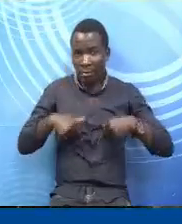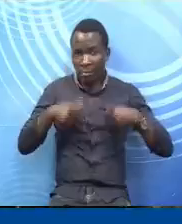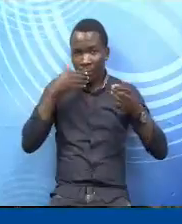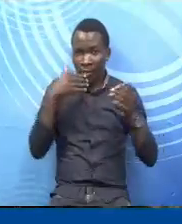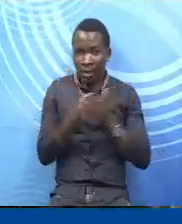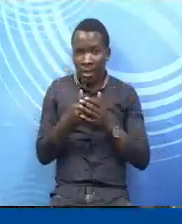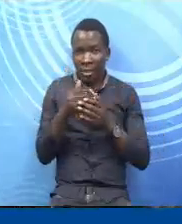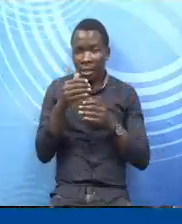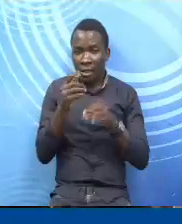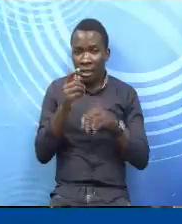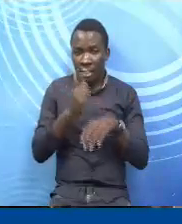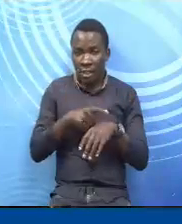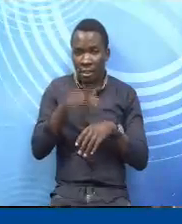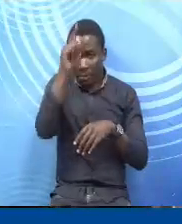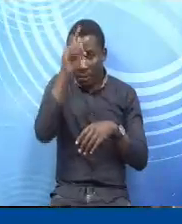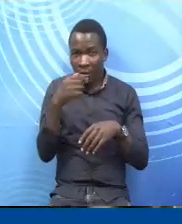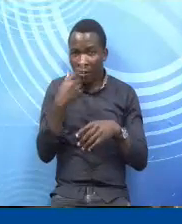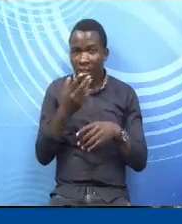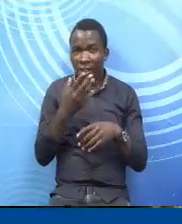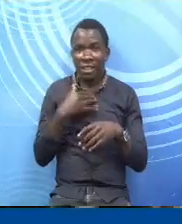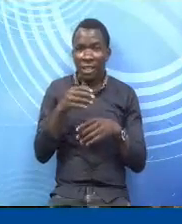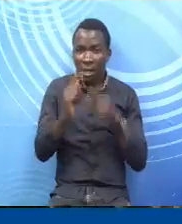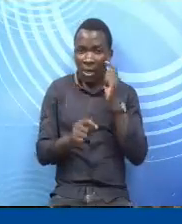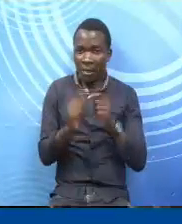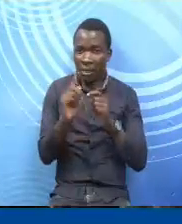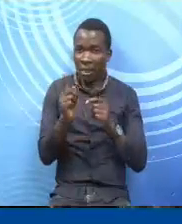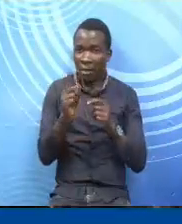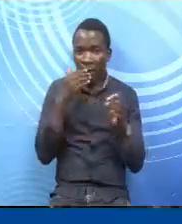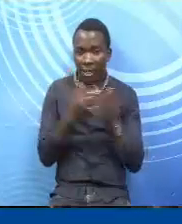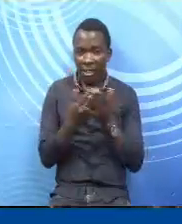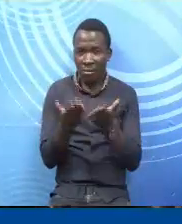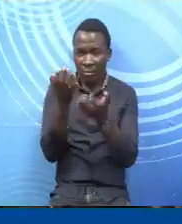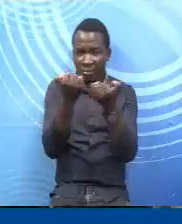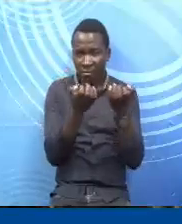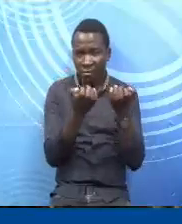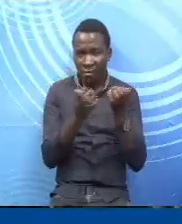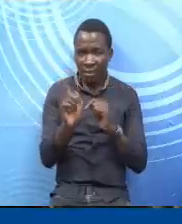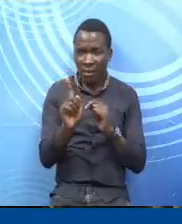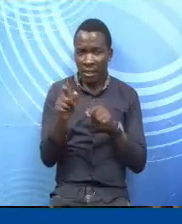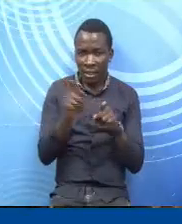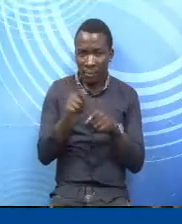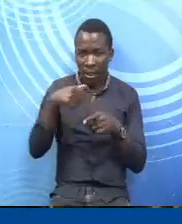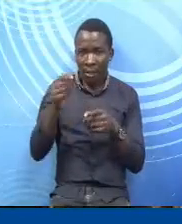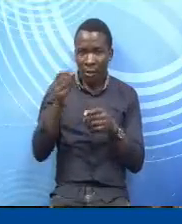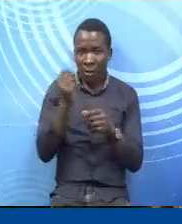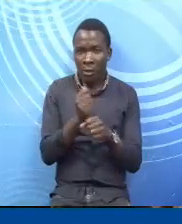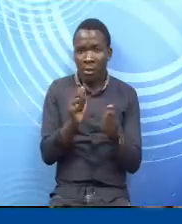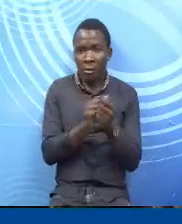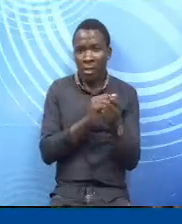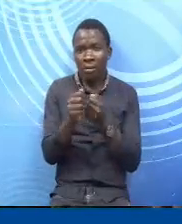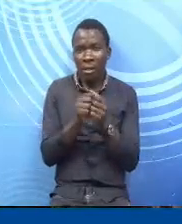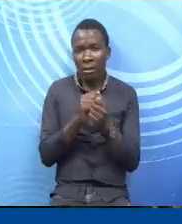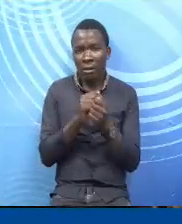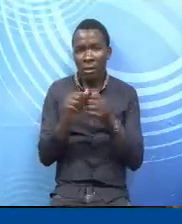mata ntabwo buri gihe umuntu yayagura cyangwa se ngo yasabirize dutegere kuri leta natwe turakora tukigira ayo ni amatungo umuntu aba yashakishije kugira ngo